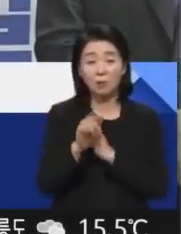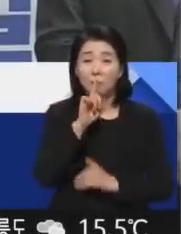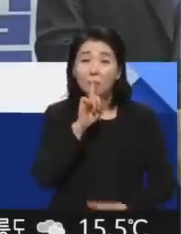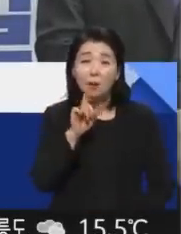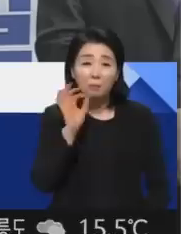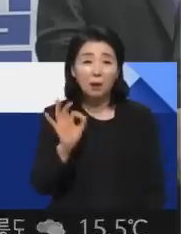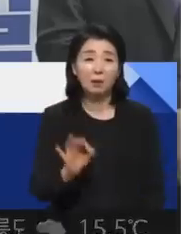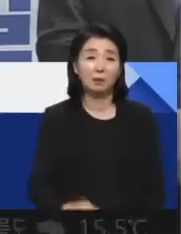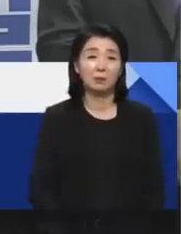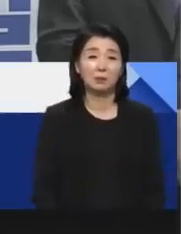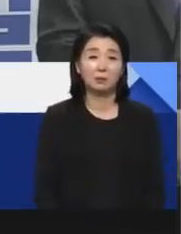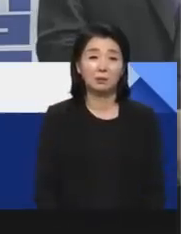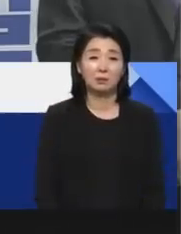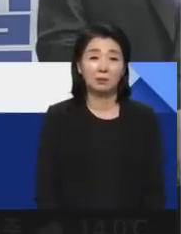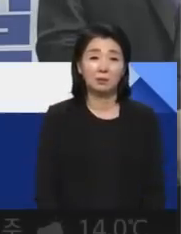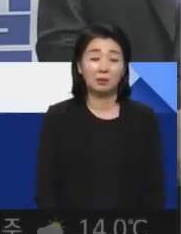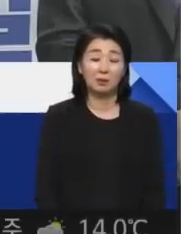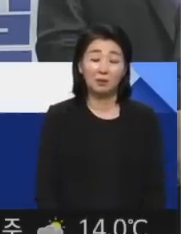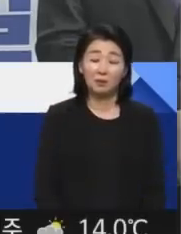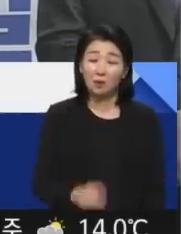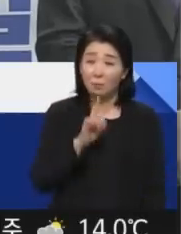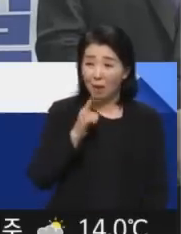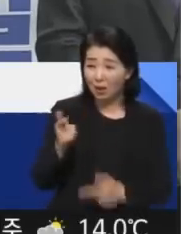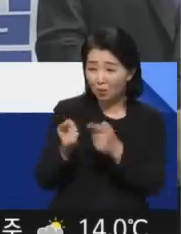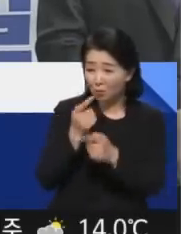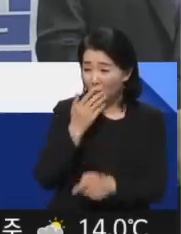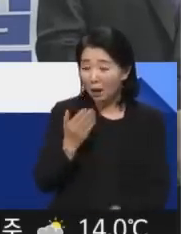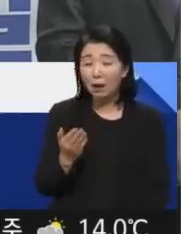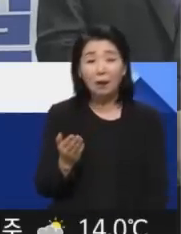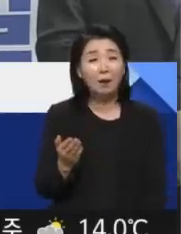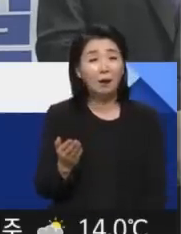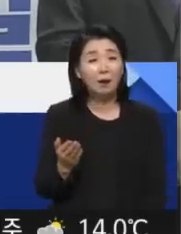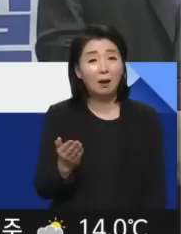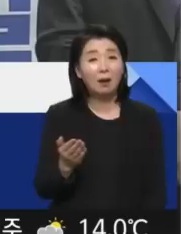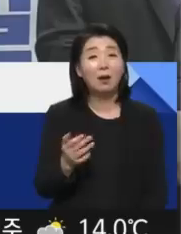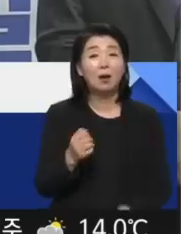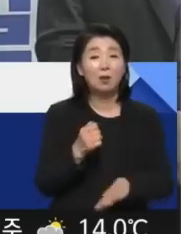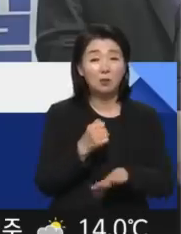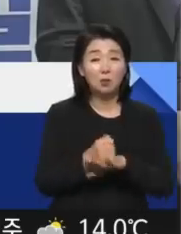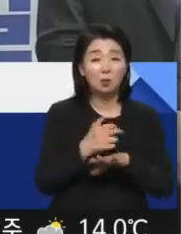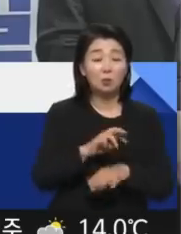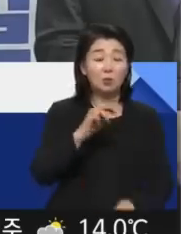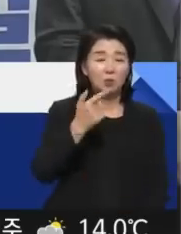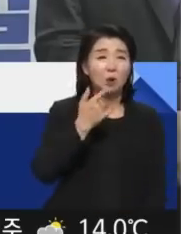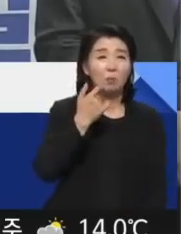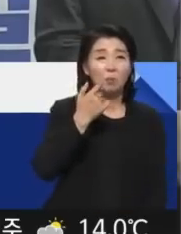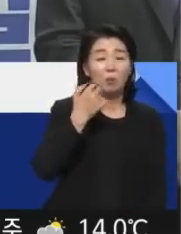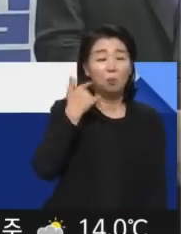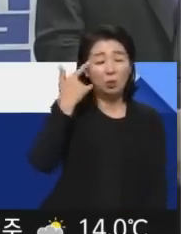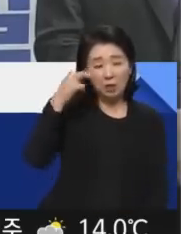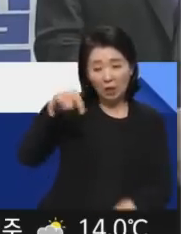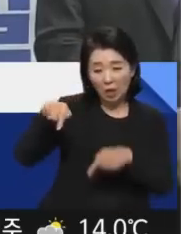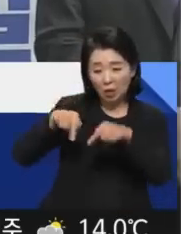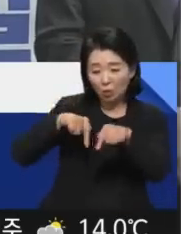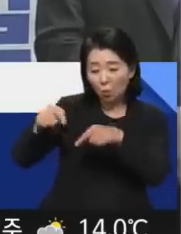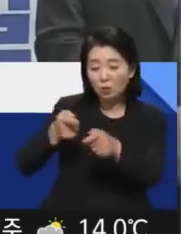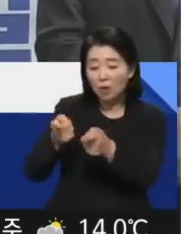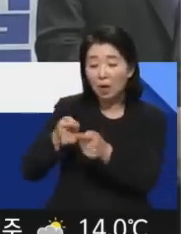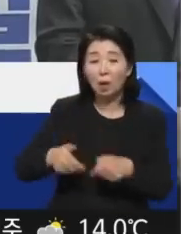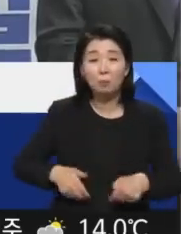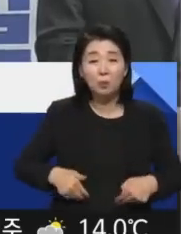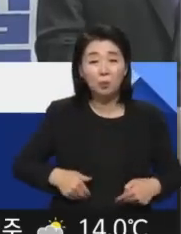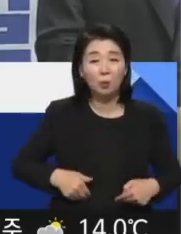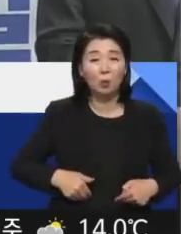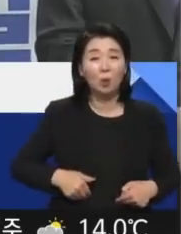보세요. 저게 통제되는 말입니까? 저게? 그래서 정강훈 목사의 통제를 받아야 되는 거예요. 내가 의석을,